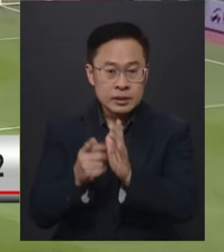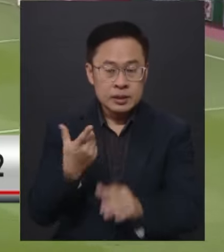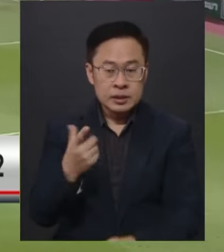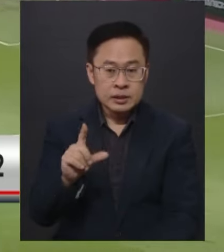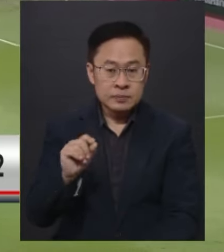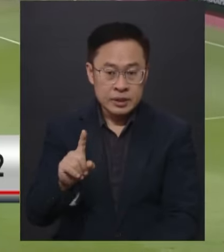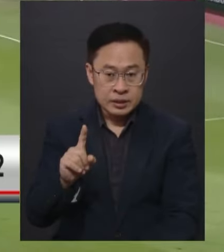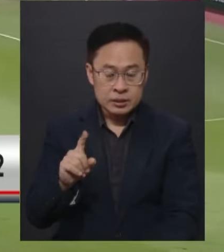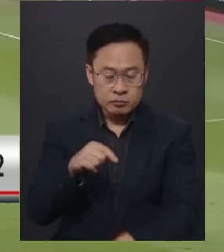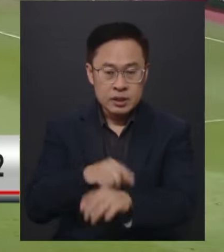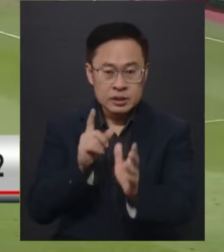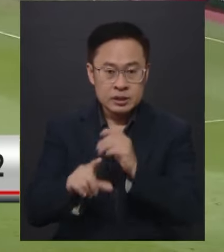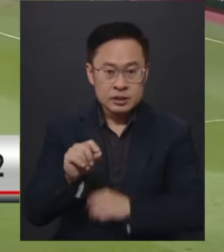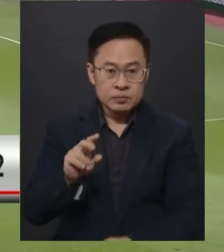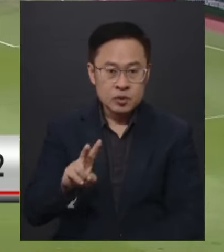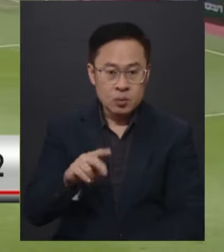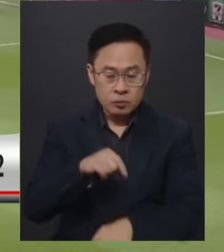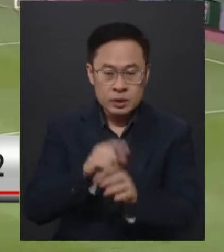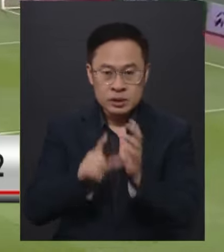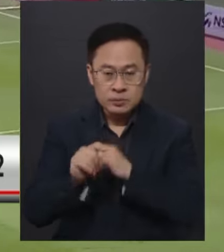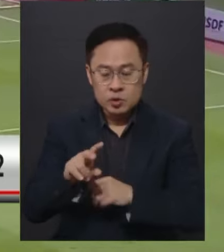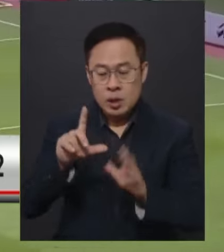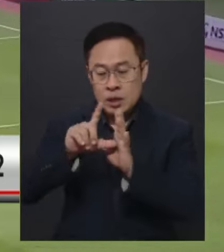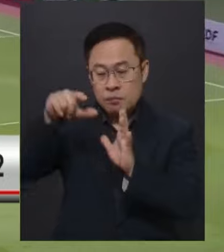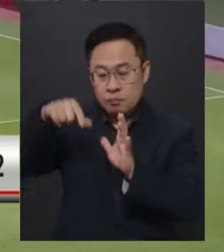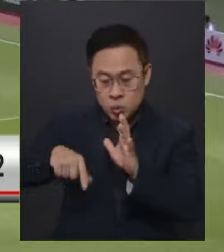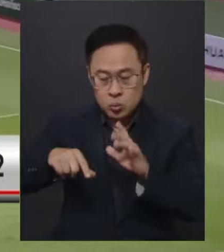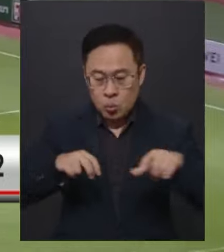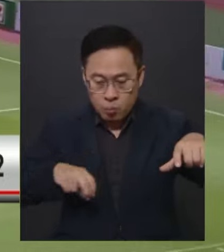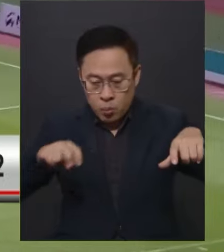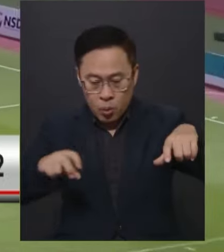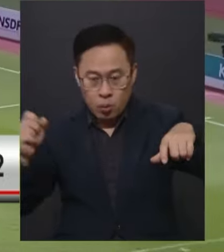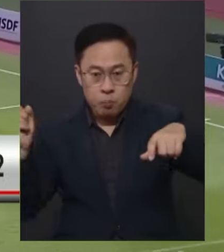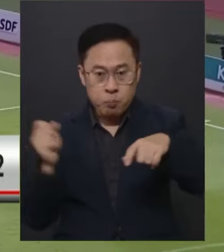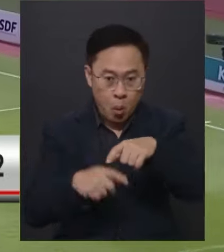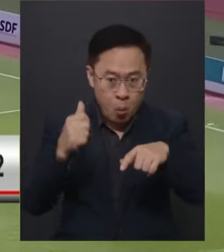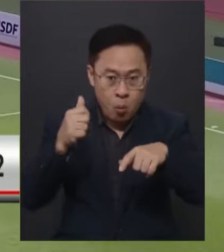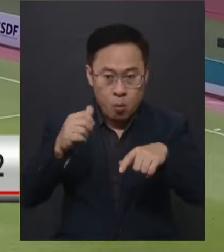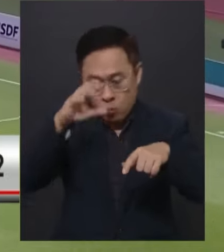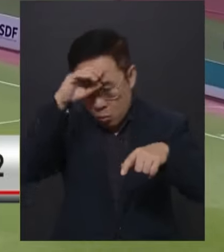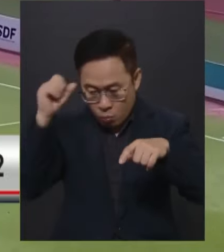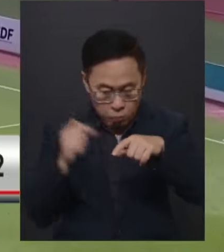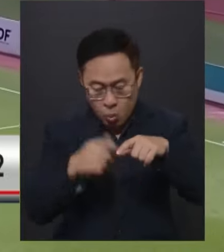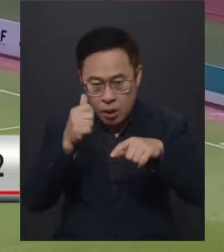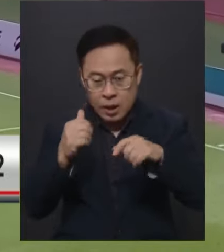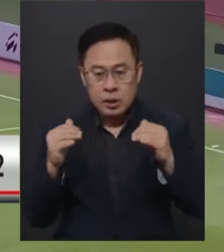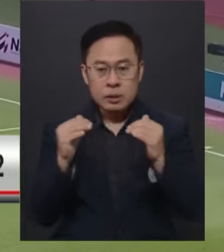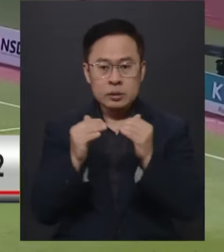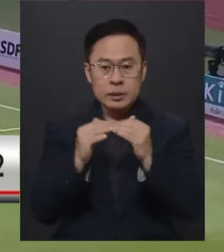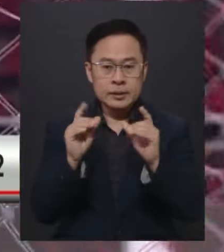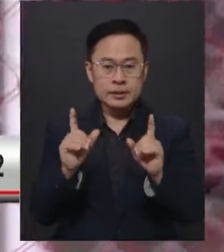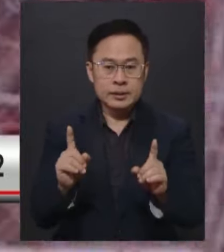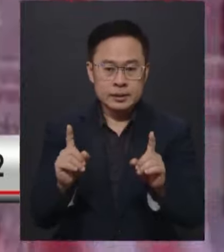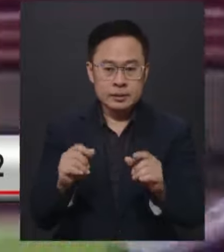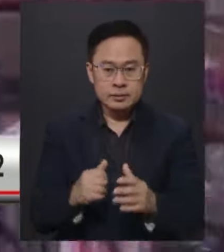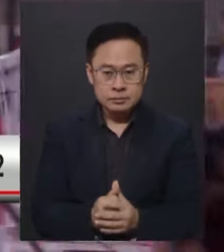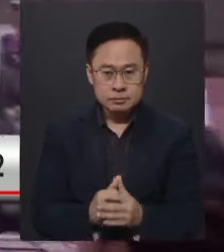เป็นผู้มาเยือนอย่างลำพูนครับทำเกมรุกขึ้นมาฝั่งซ้ายเปิดเข้ามาแล้วโฉบมะม่งเสาแรกเหมือนกันครับโดยได้